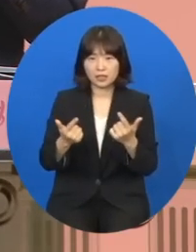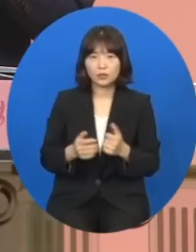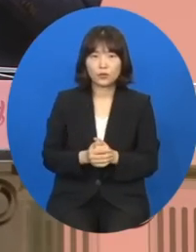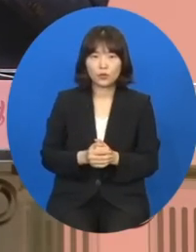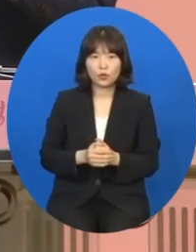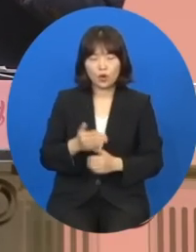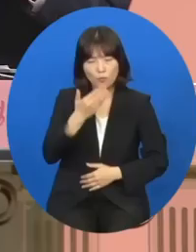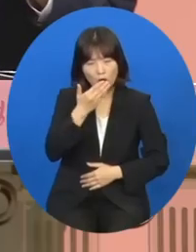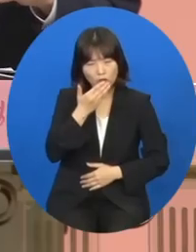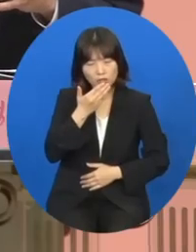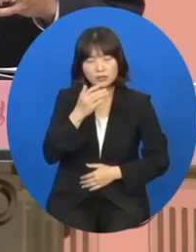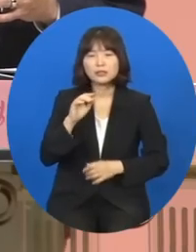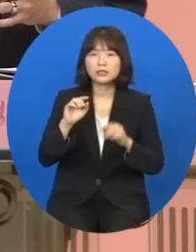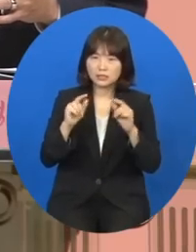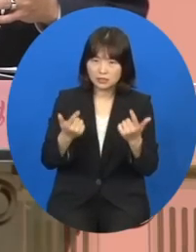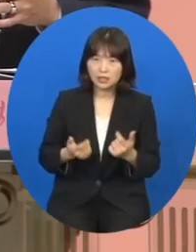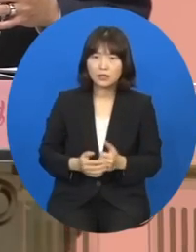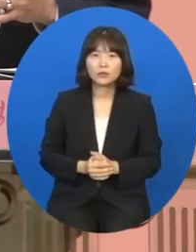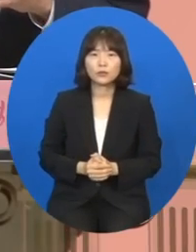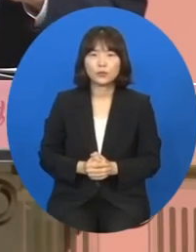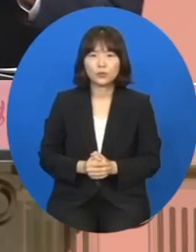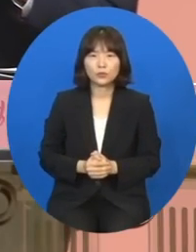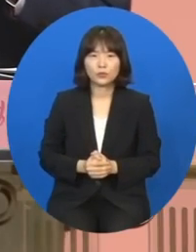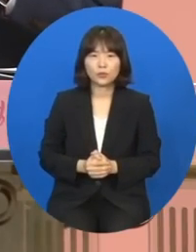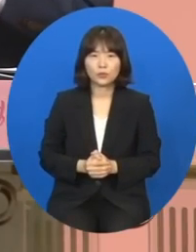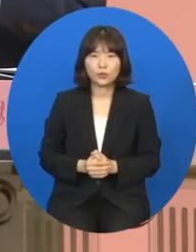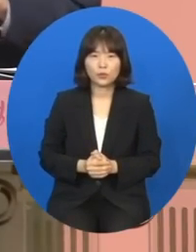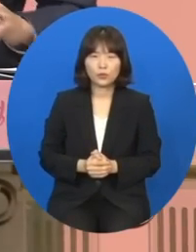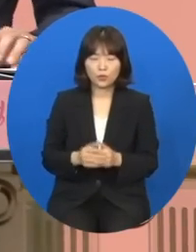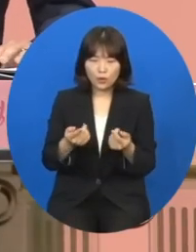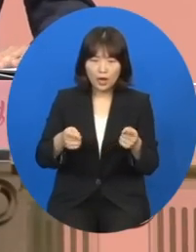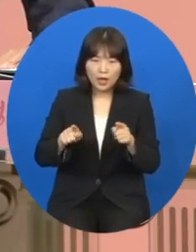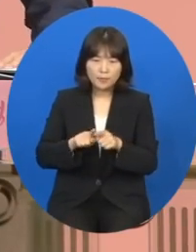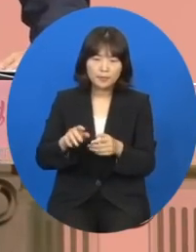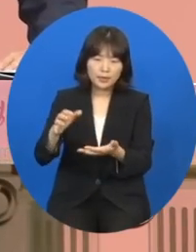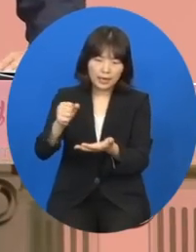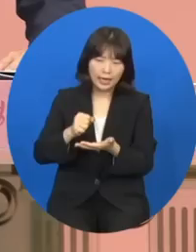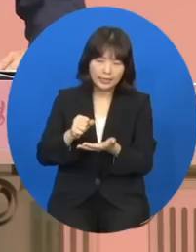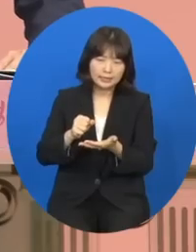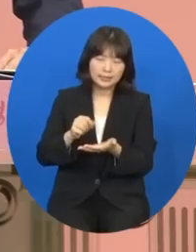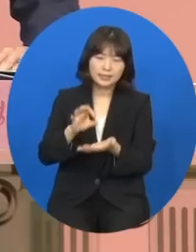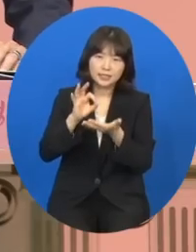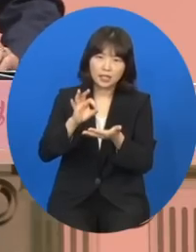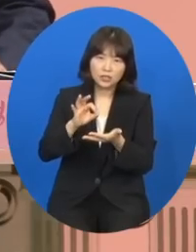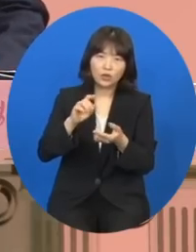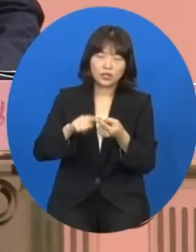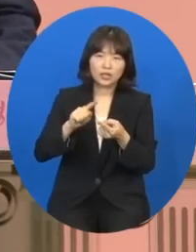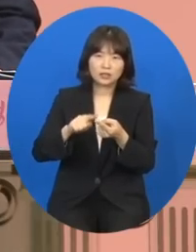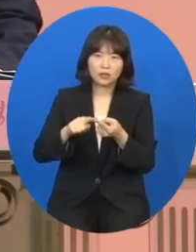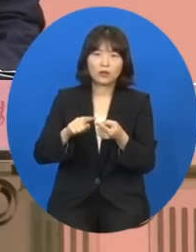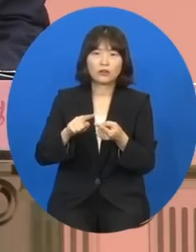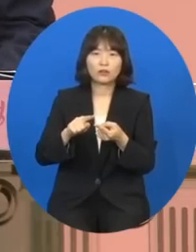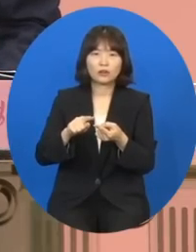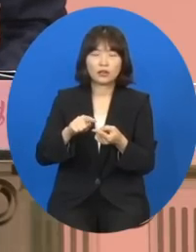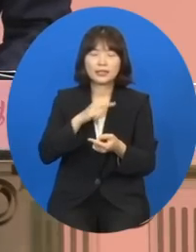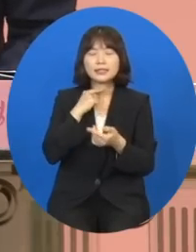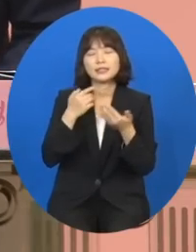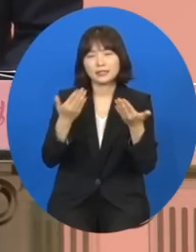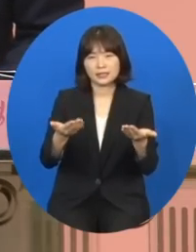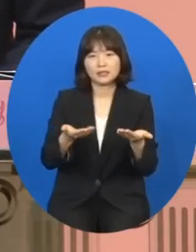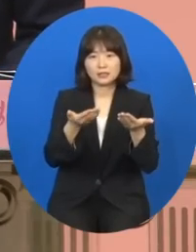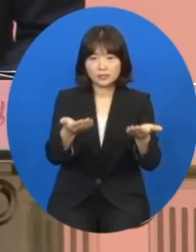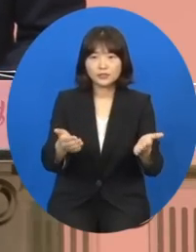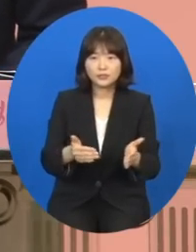먹는걸 희생의 고객 셀프 펄스 오버행 곡을 함께 가진 최종 을 희생 했습니다 왜 왜 슨 주가